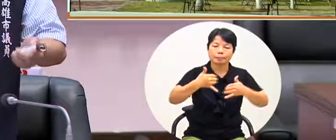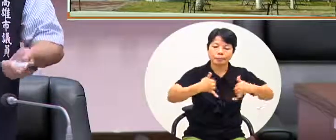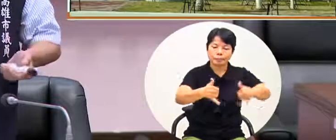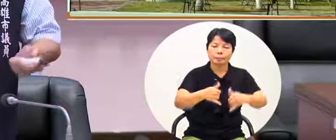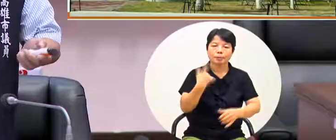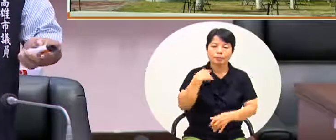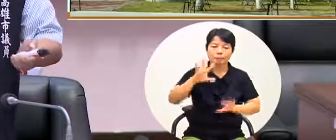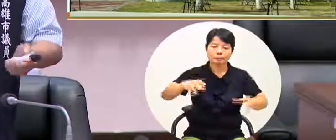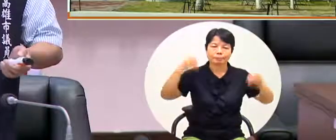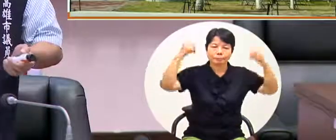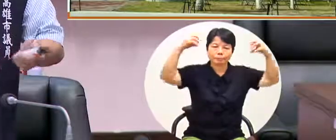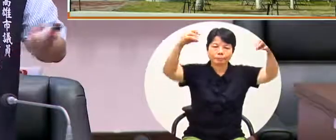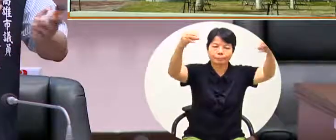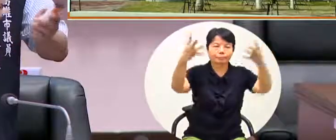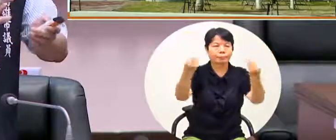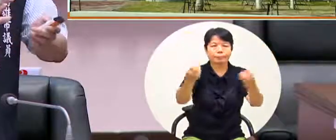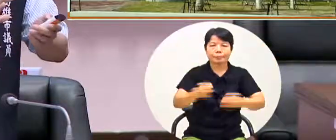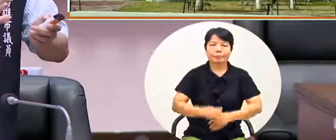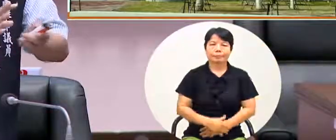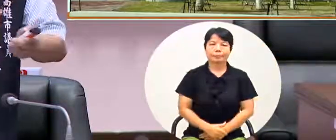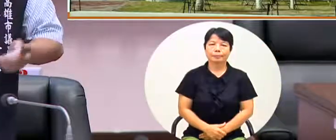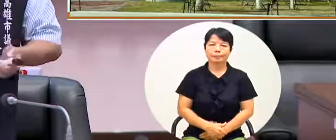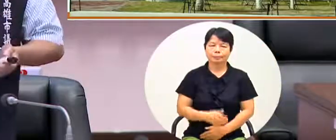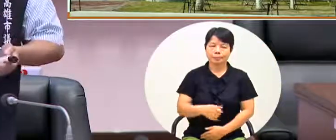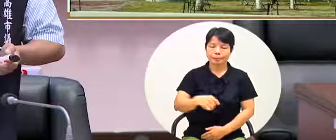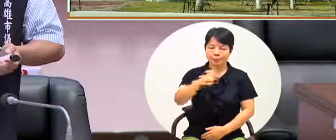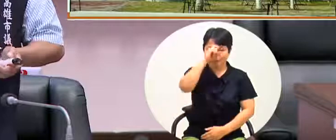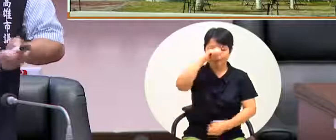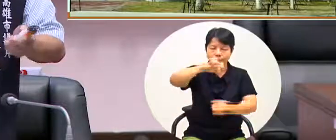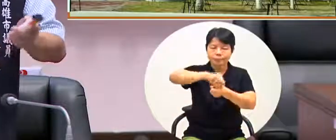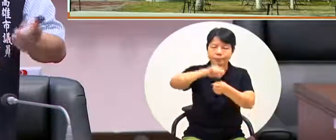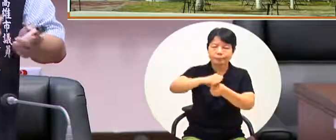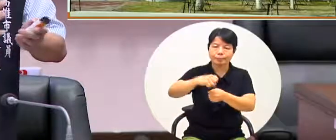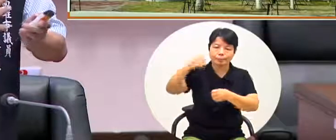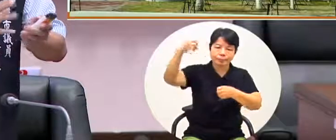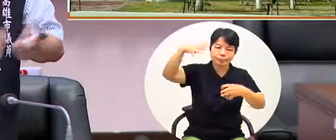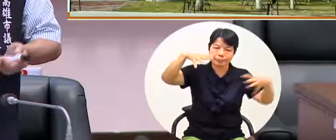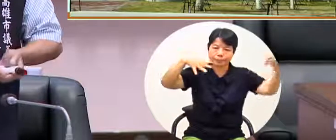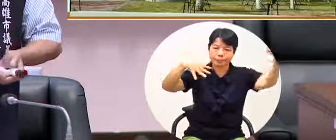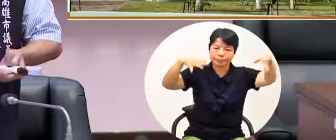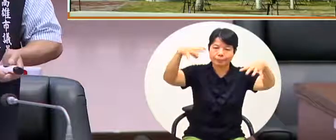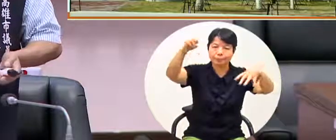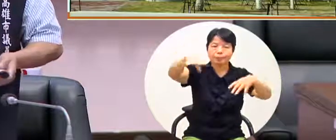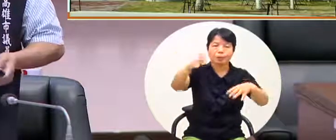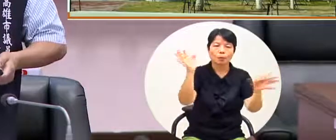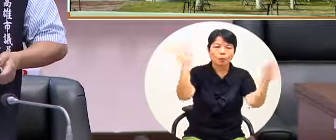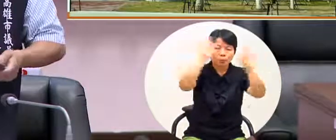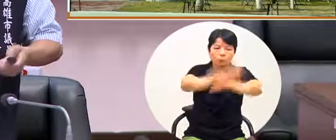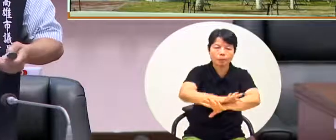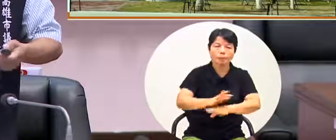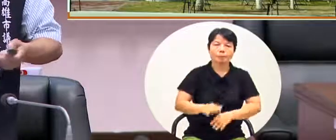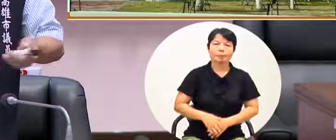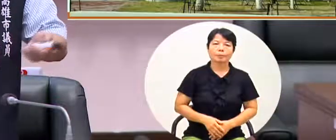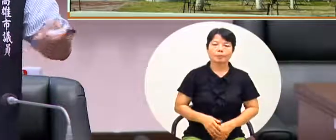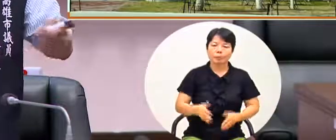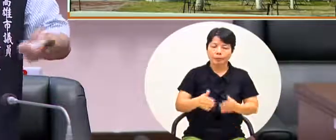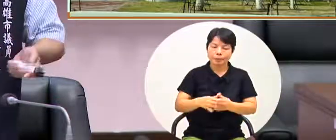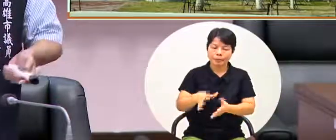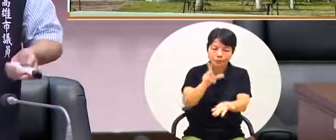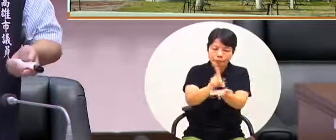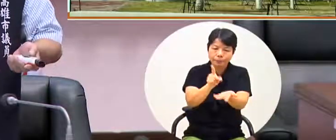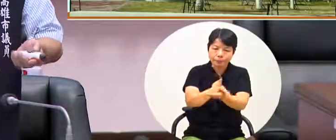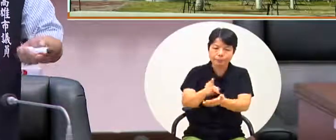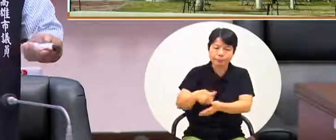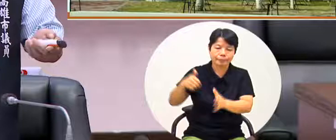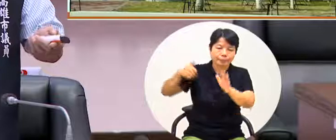会当增加一挂照明设备，予暗时啊，吼、哦，会要照到这个场地利用的这个人吼，的这